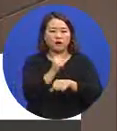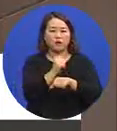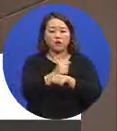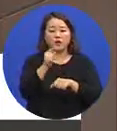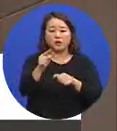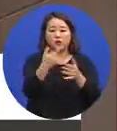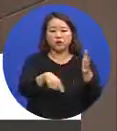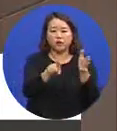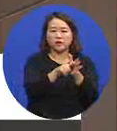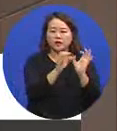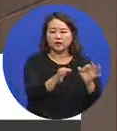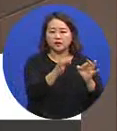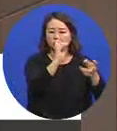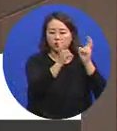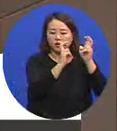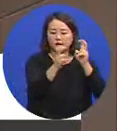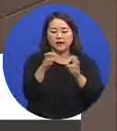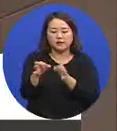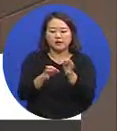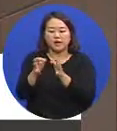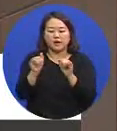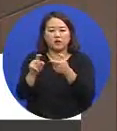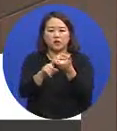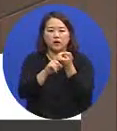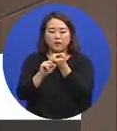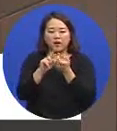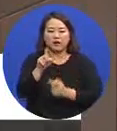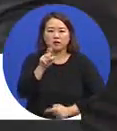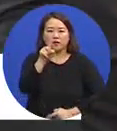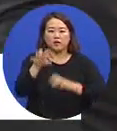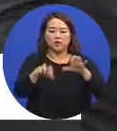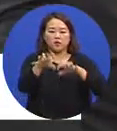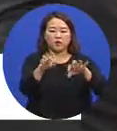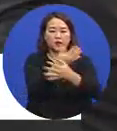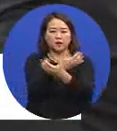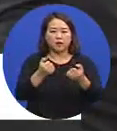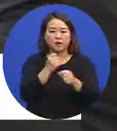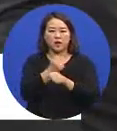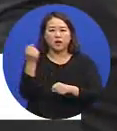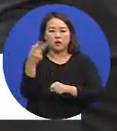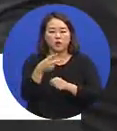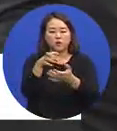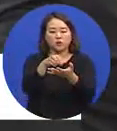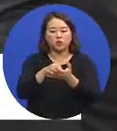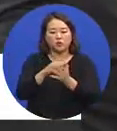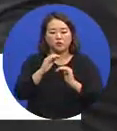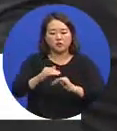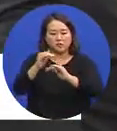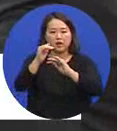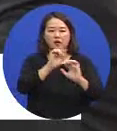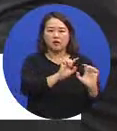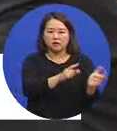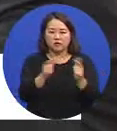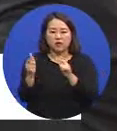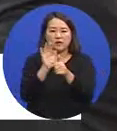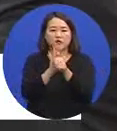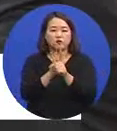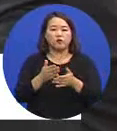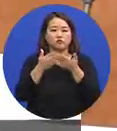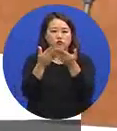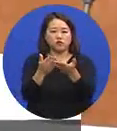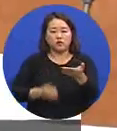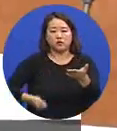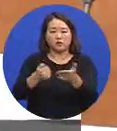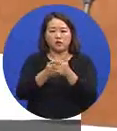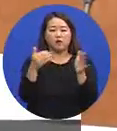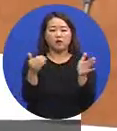등 11곳과 협약을 맺고 소상공인의 가맹점 신청을 유도하고 도입 절차도 지원키로 했습니다. 제로페이는